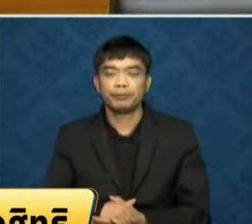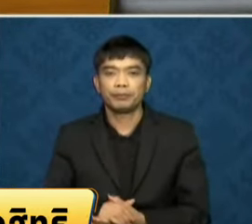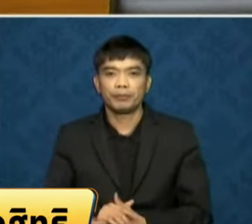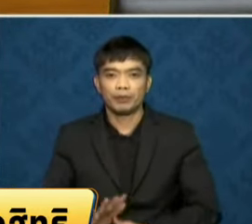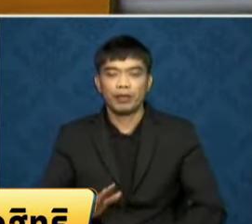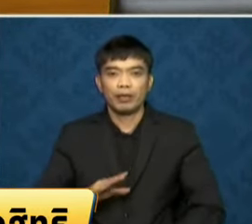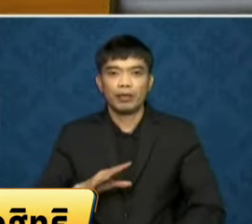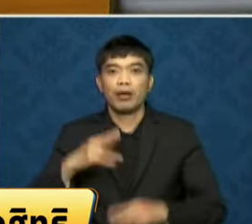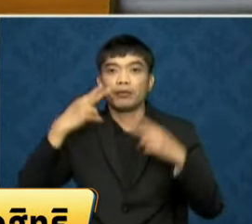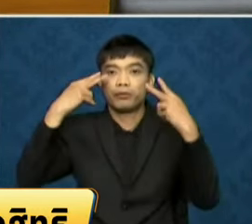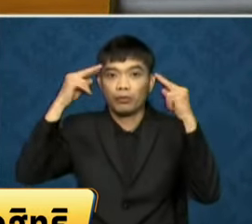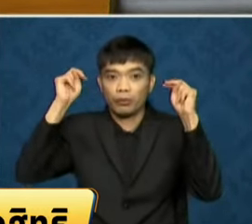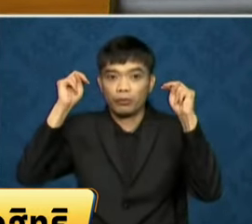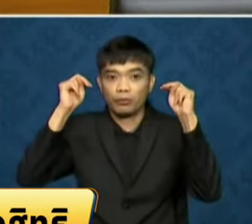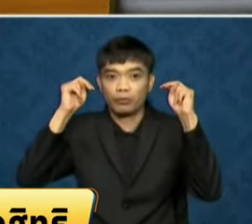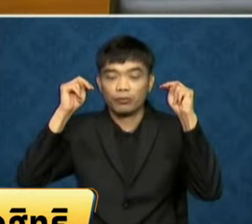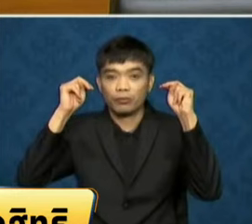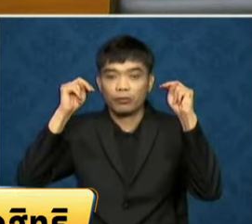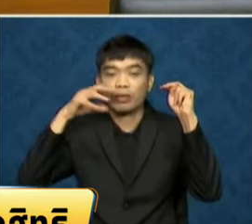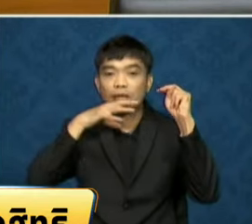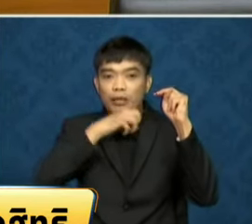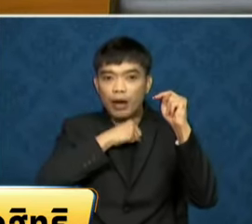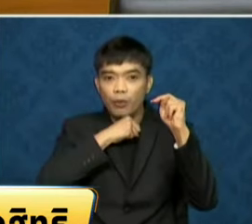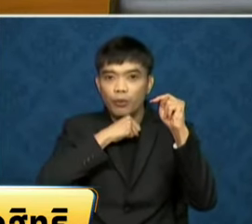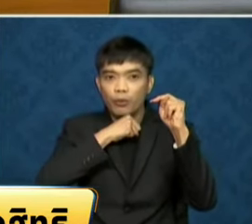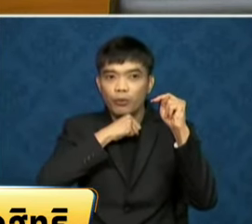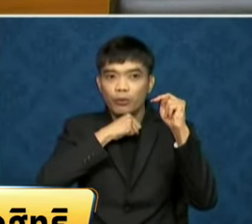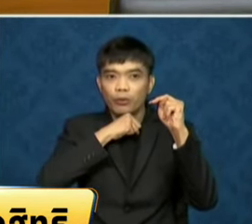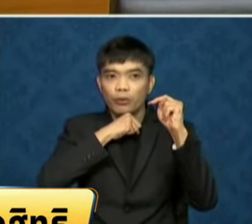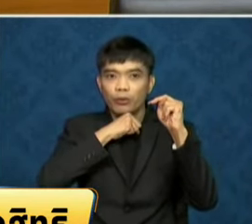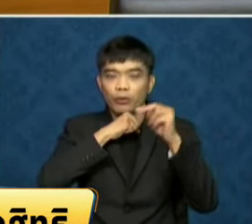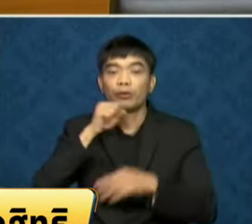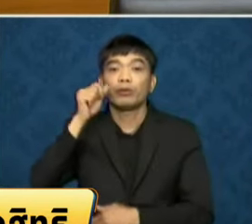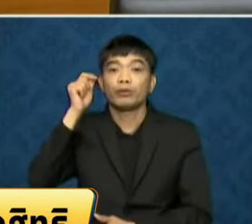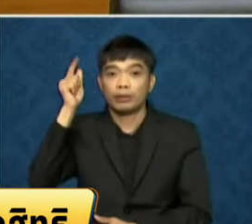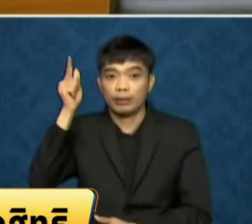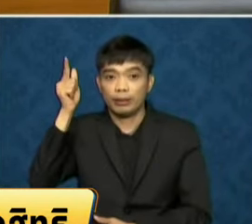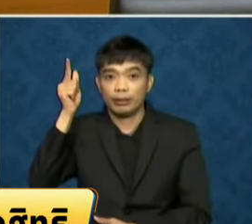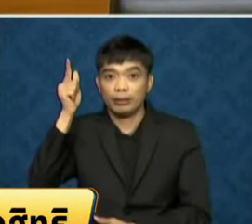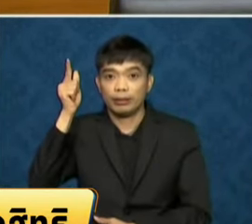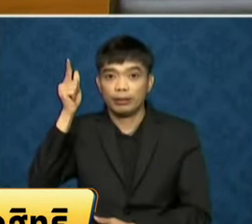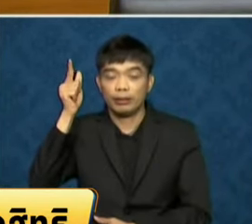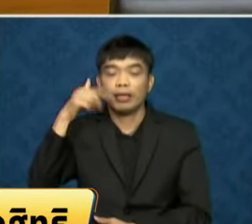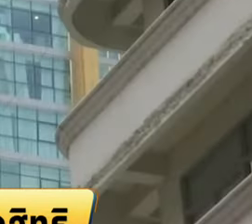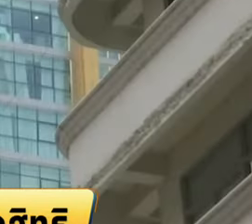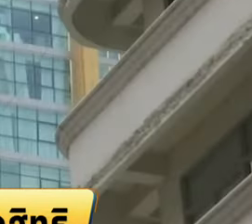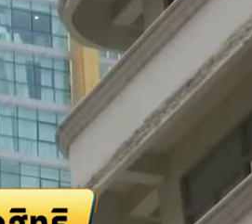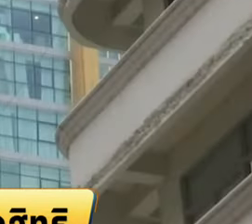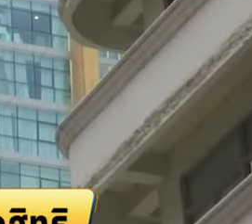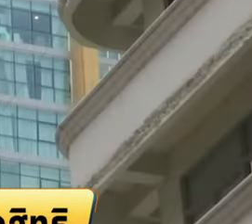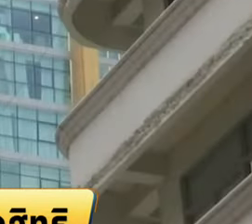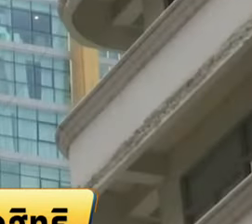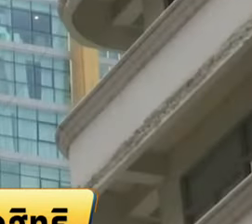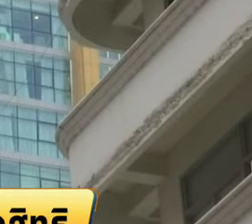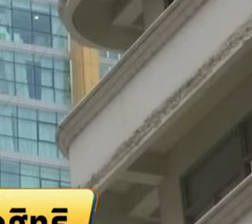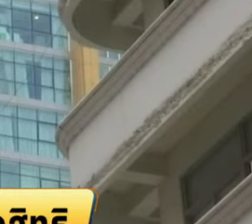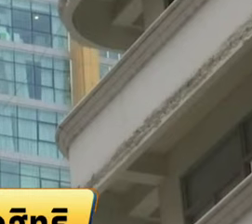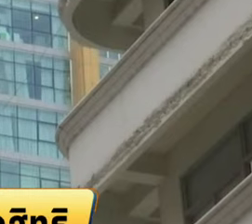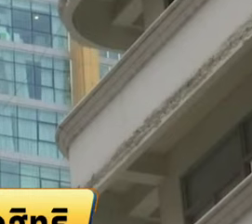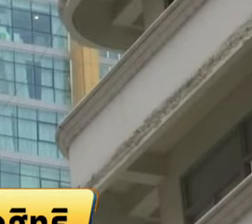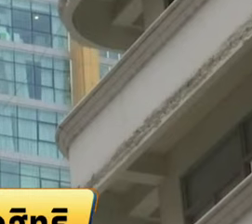ปุ๊บแล้วทัวรไปลงก็เป็นการละเมิดสิทธิ์เหมือนกันนะหากเรื่องเข้าสู่กระบวนการยุติธรรมก็ให้ท่านเไปถาม